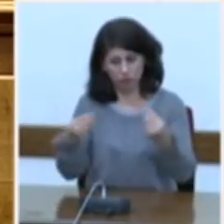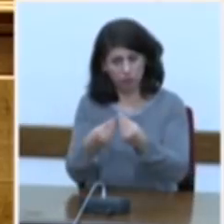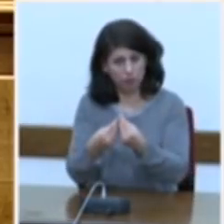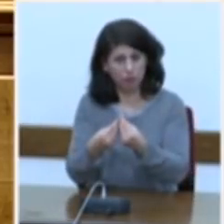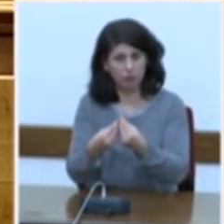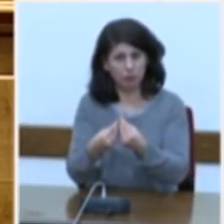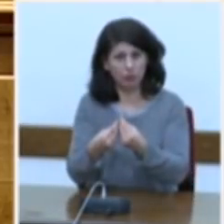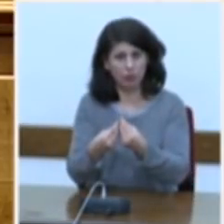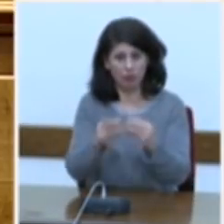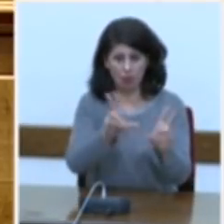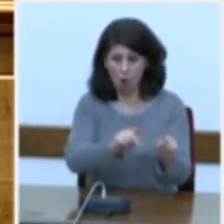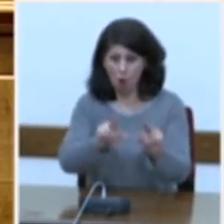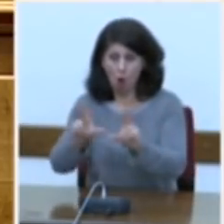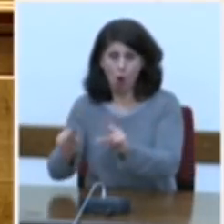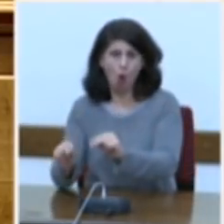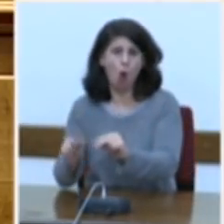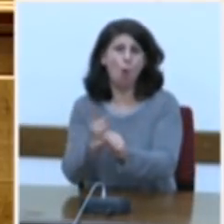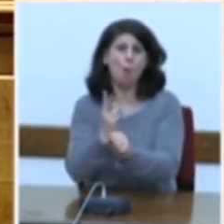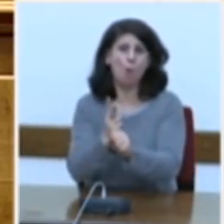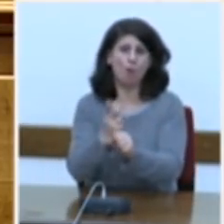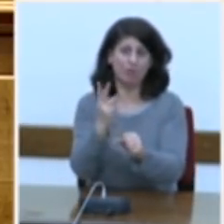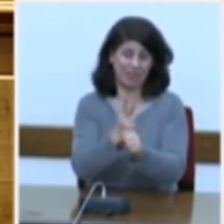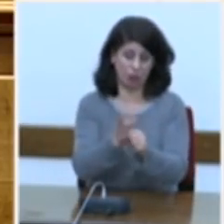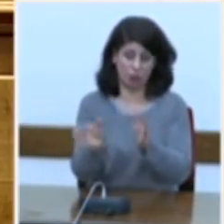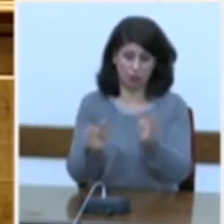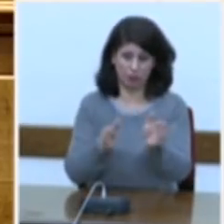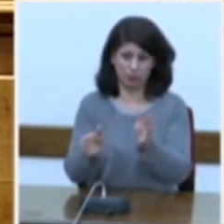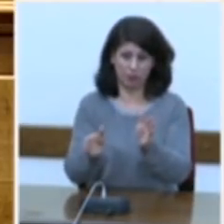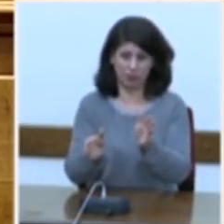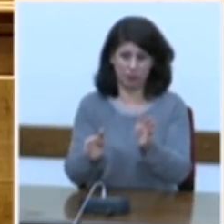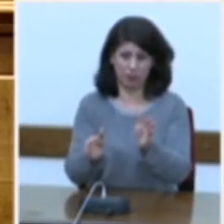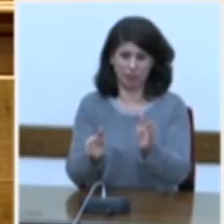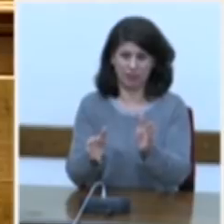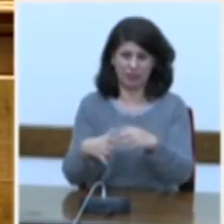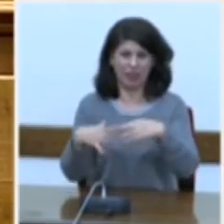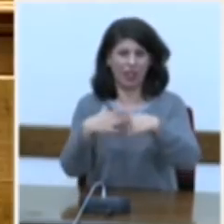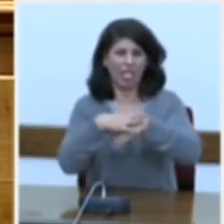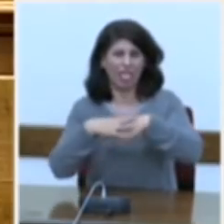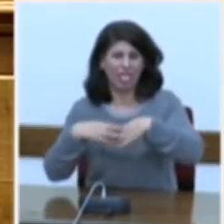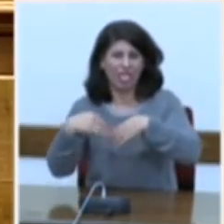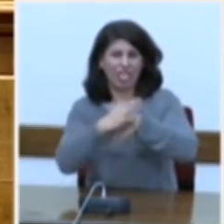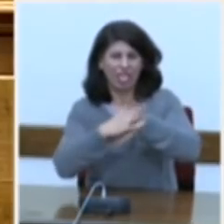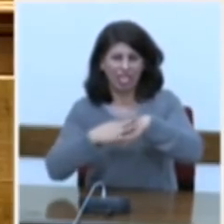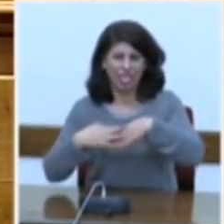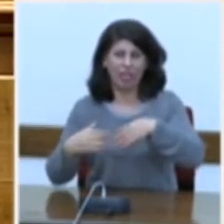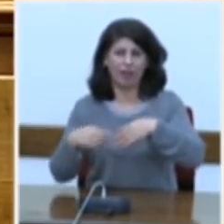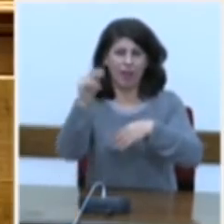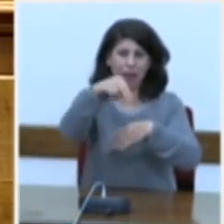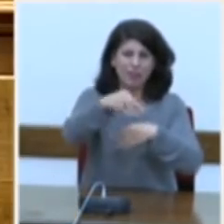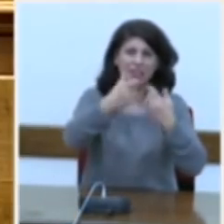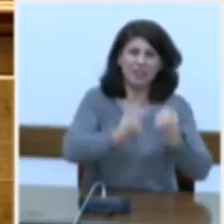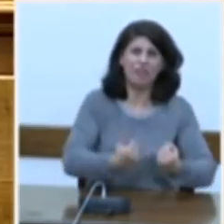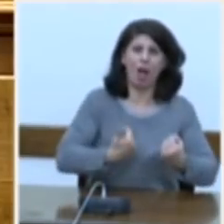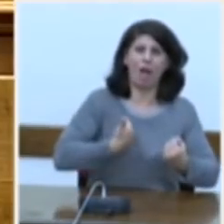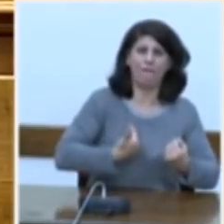ο ομόφυλος σεξουαλικός προσανατολισμός με την ασέλγεια και την εκμετάλλευση σε βάρος